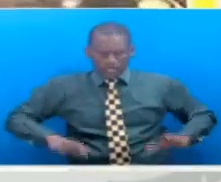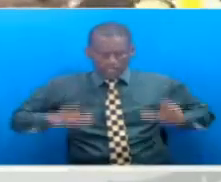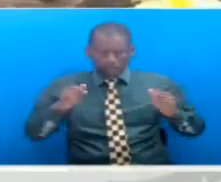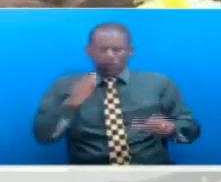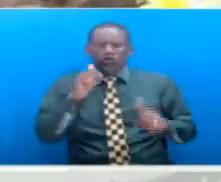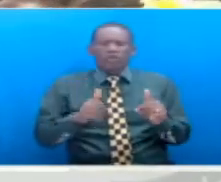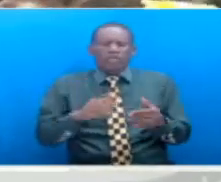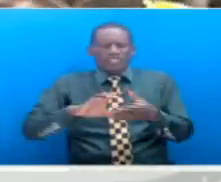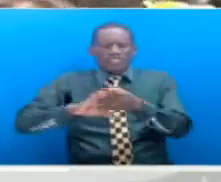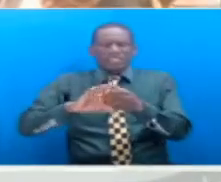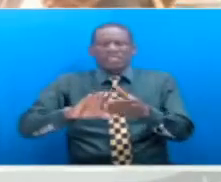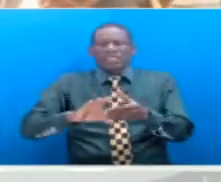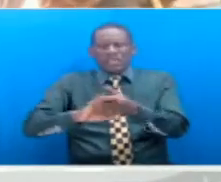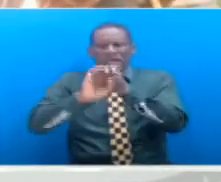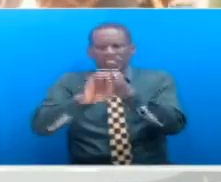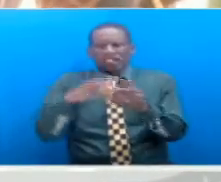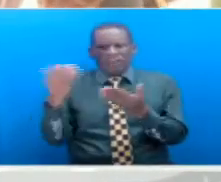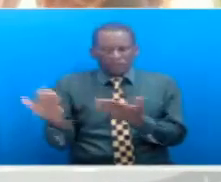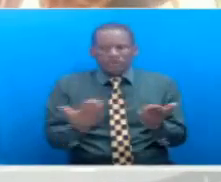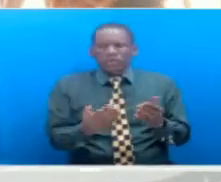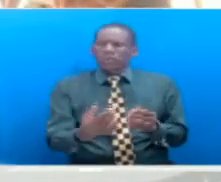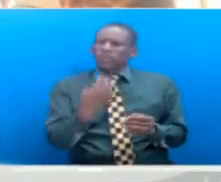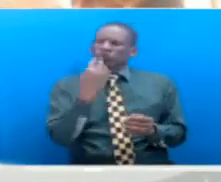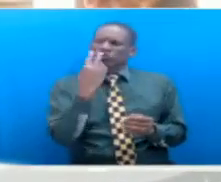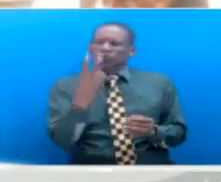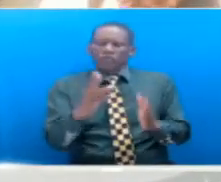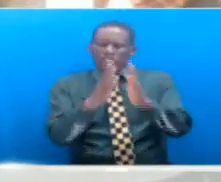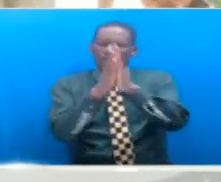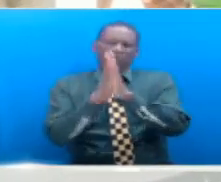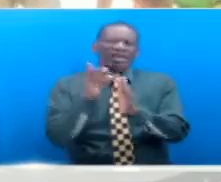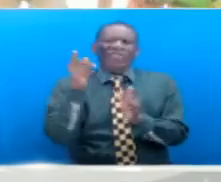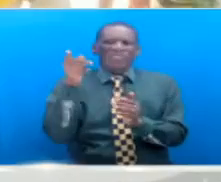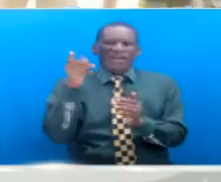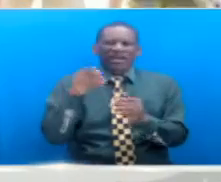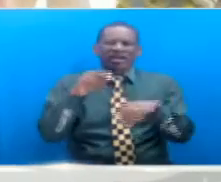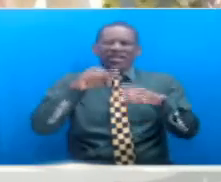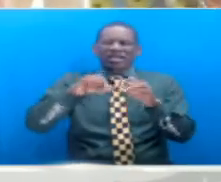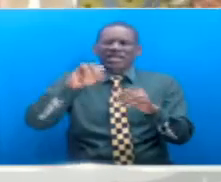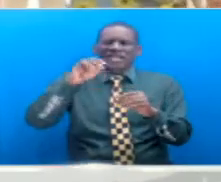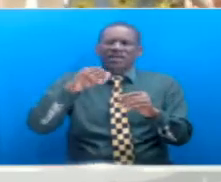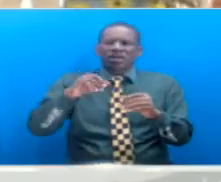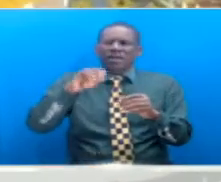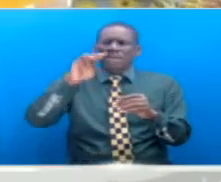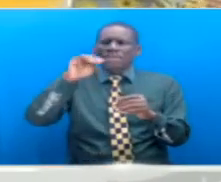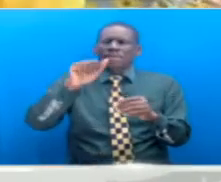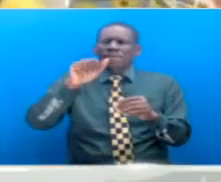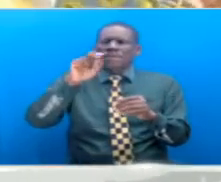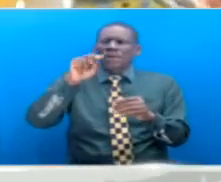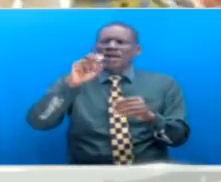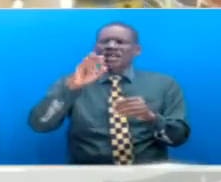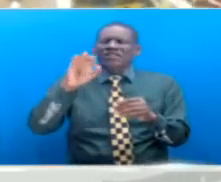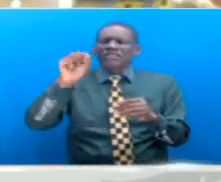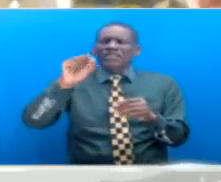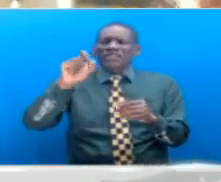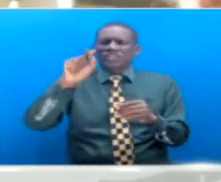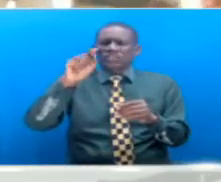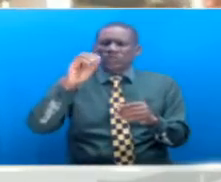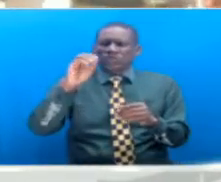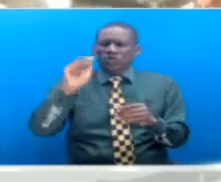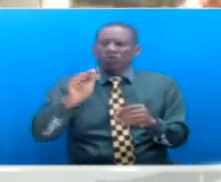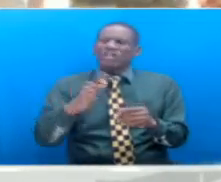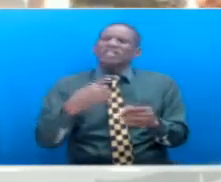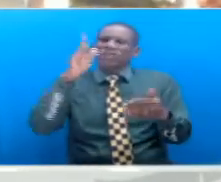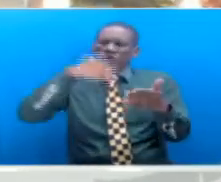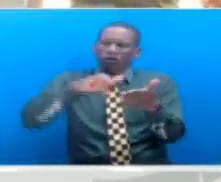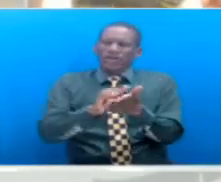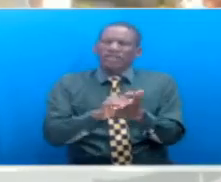ambayo handshake imeharibu. Na mliona hiyo maombi ikiwa katika manifesto, na ilitaja kuwa maji ya